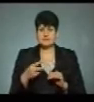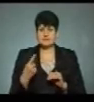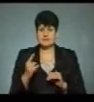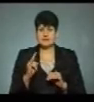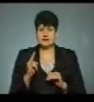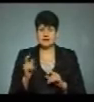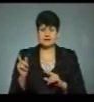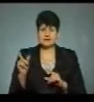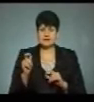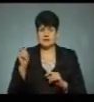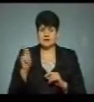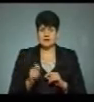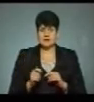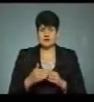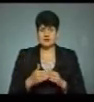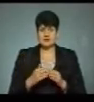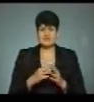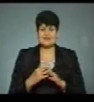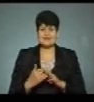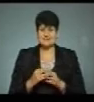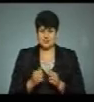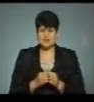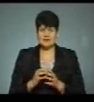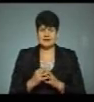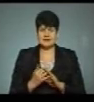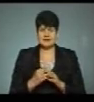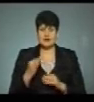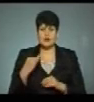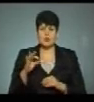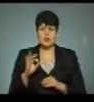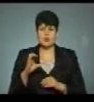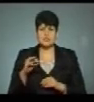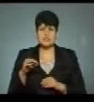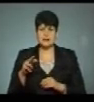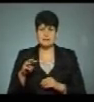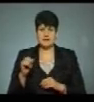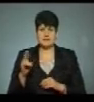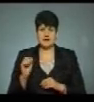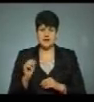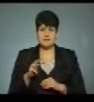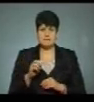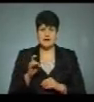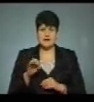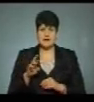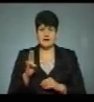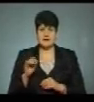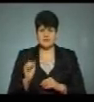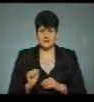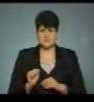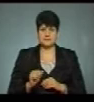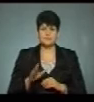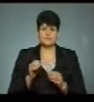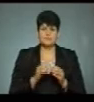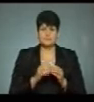дитина доїжджає із сусідніх сіл – Юсипівки та Мар'янівки, розповідає директор школи Богдан Джинджеристий. Десятикласниця Христина Ожанська